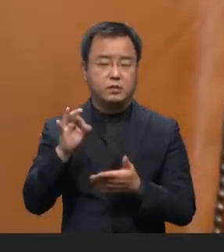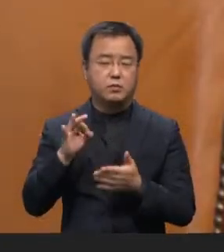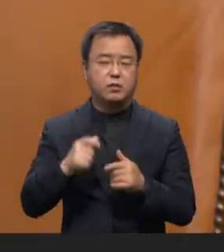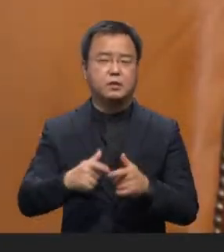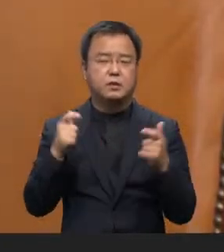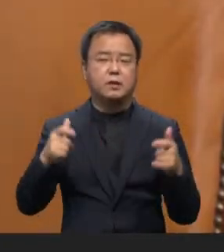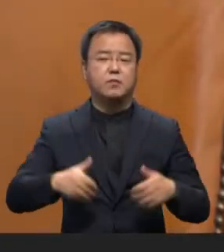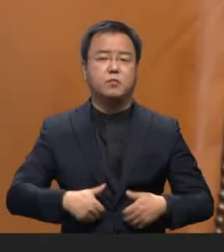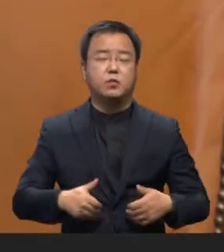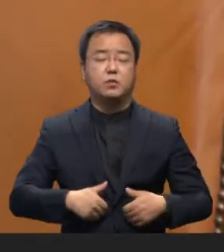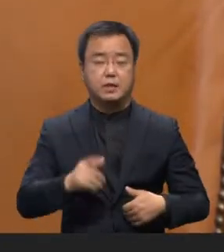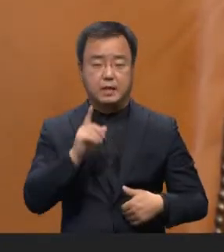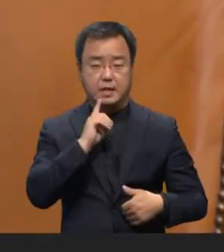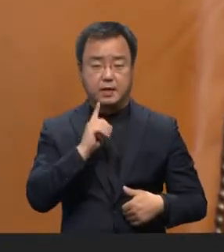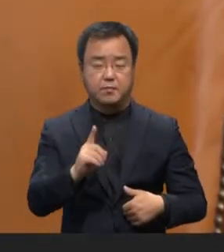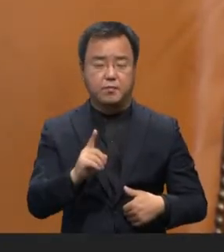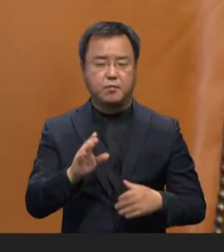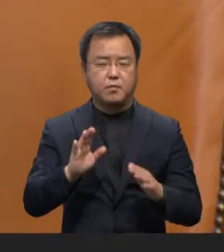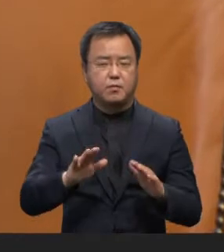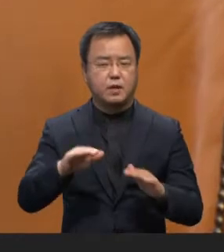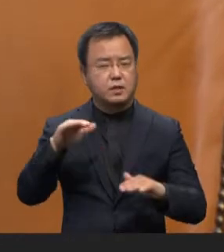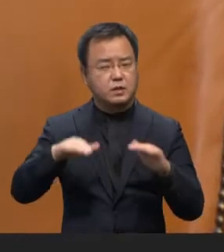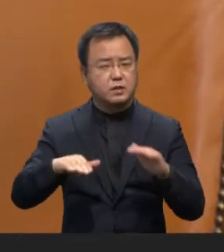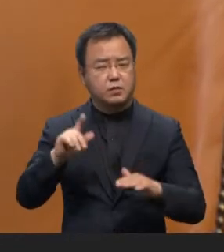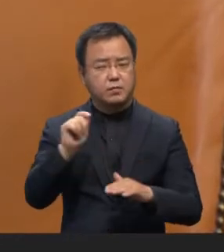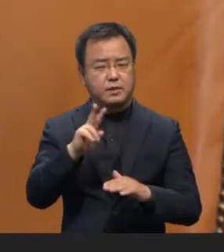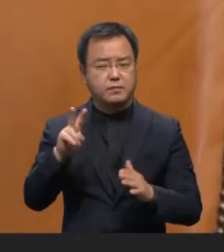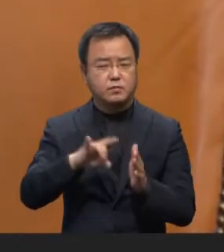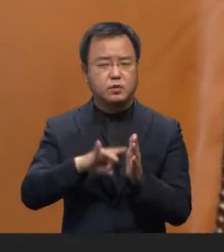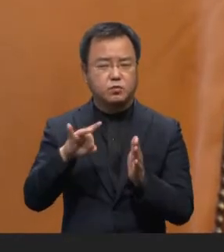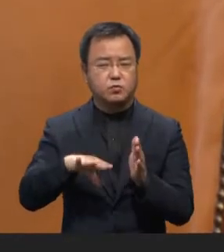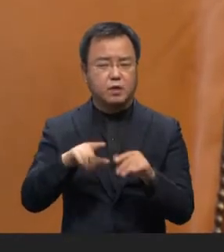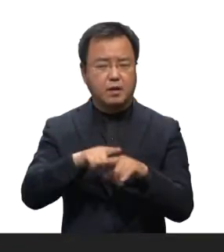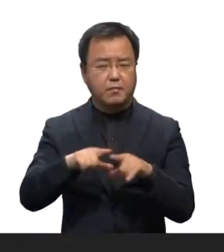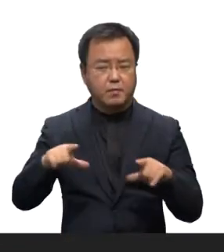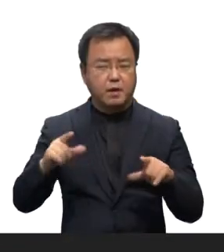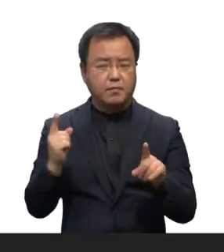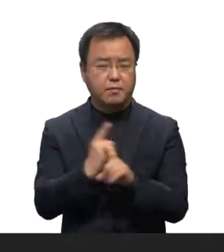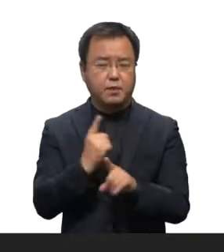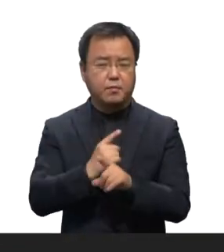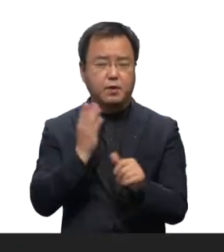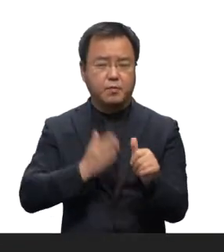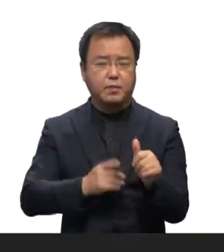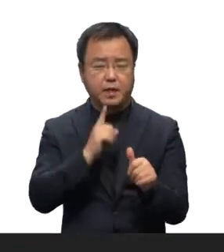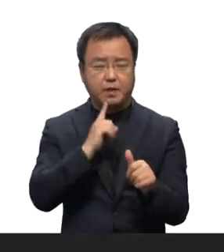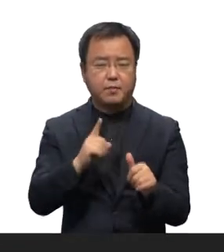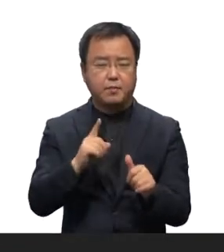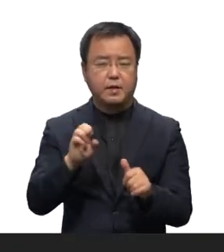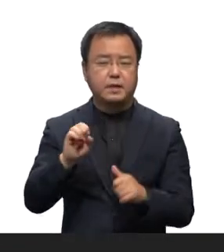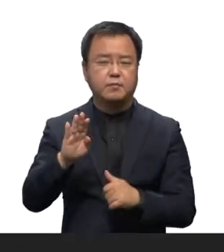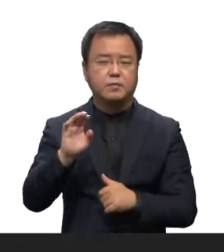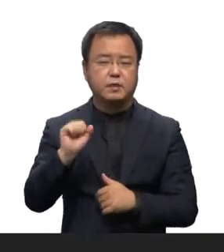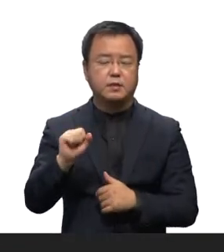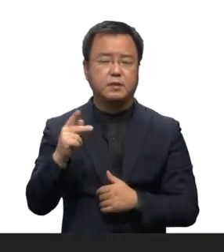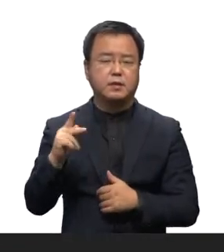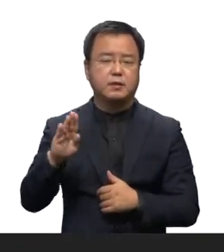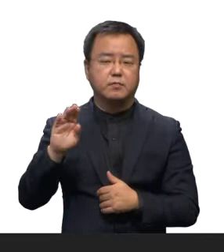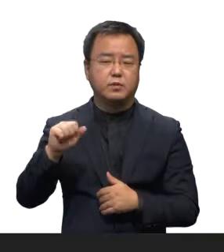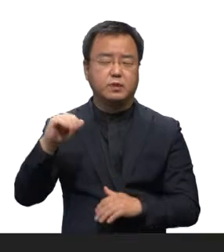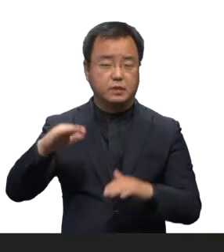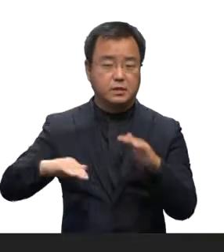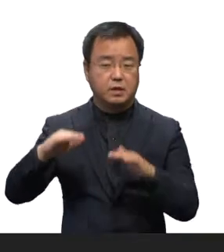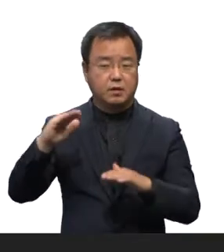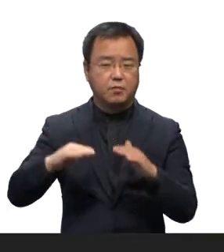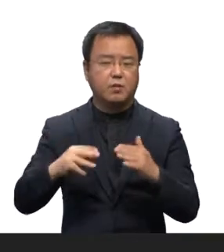국민의 힘 의원은 불균등한 수신료 배분 을 정상화에 것을 촉구했습니다 ebs 와 kbs 의 수신료 격차가 30